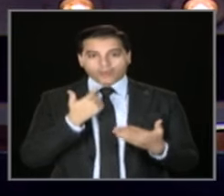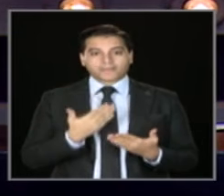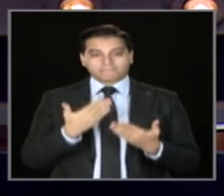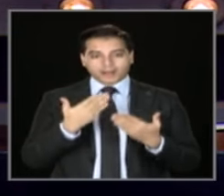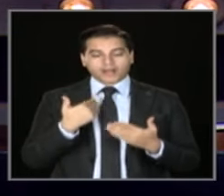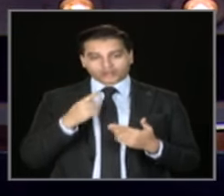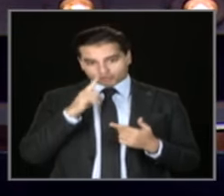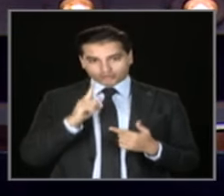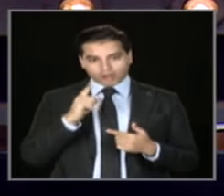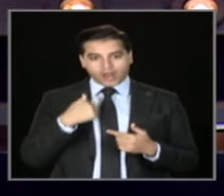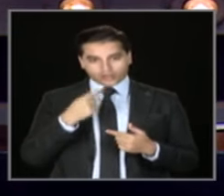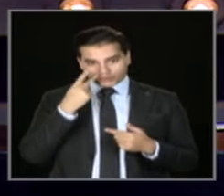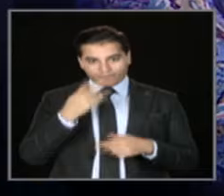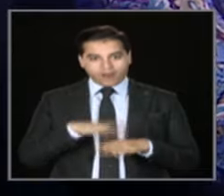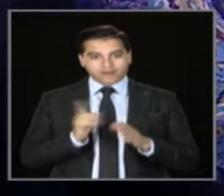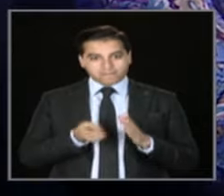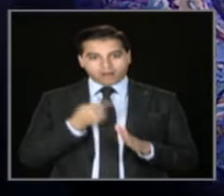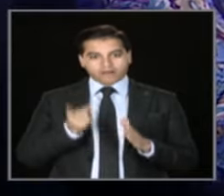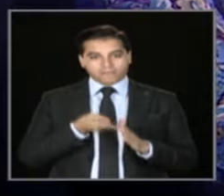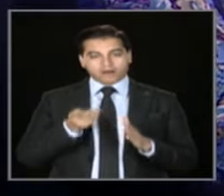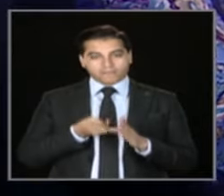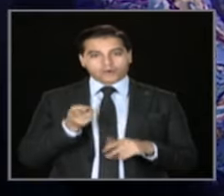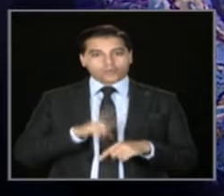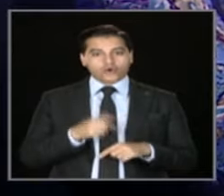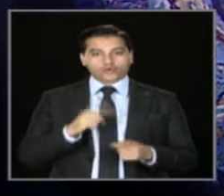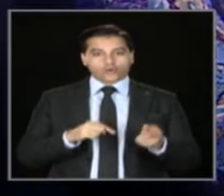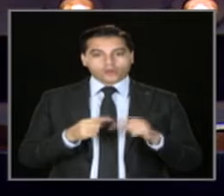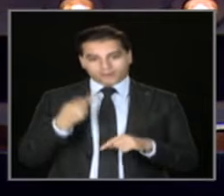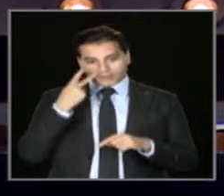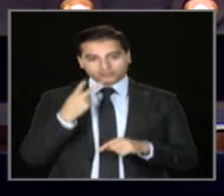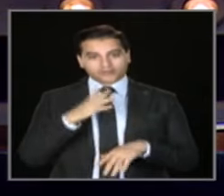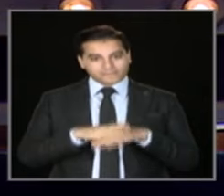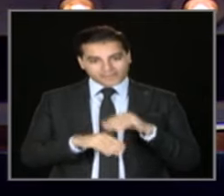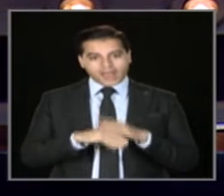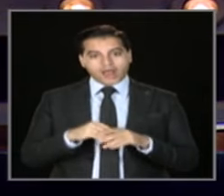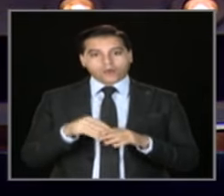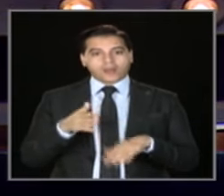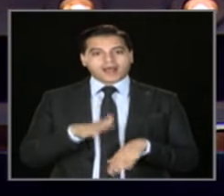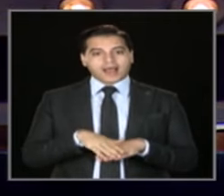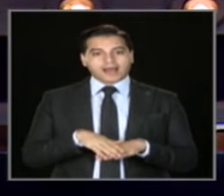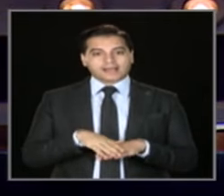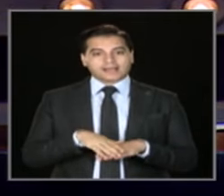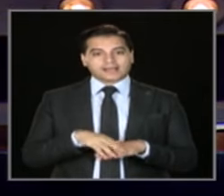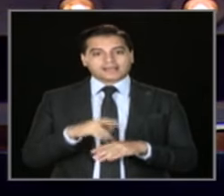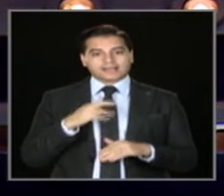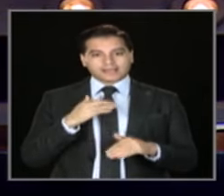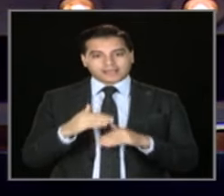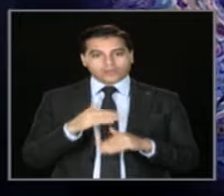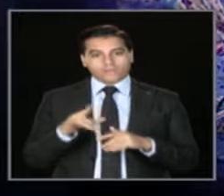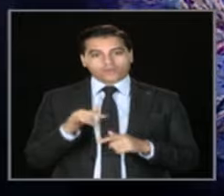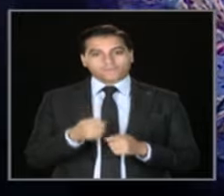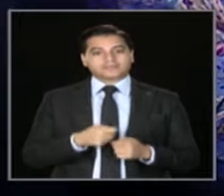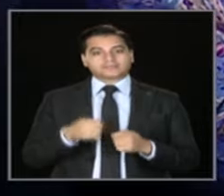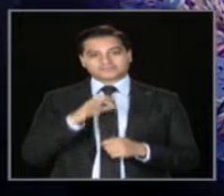الله ان احنا نشوفكم اكت من مره هنا وكل مره نحاول نتكلم على ملف من الملفات اللي تهمكم